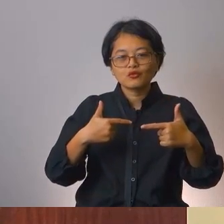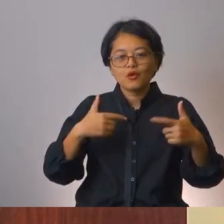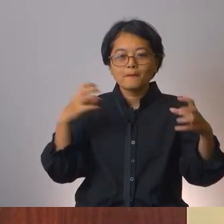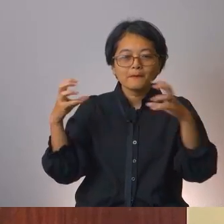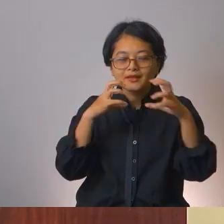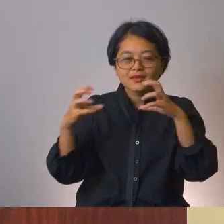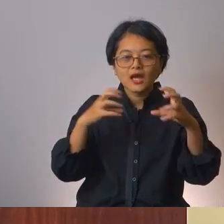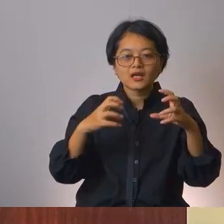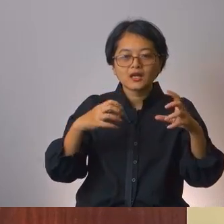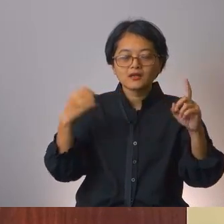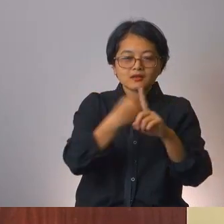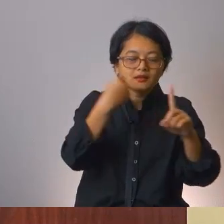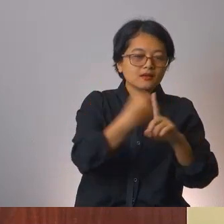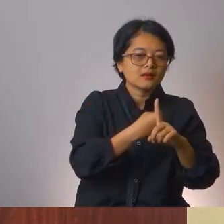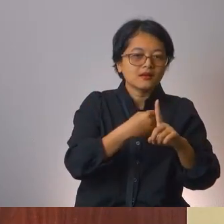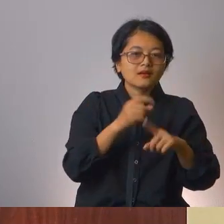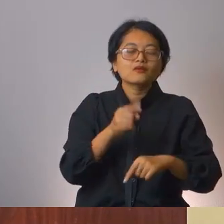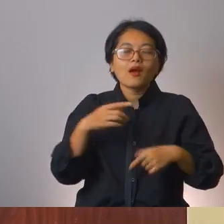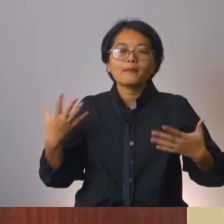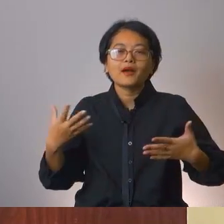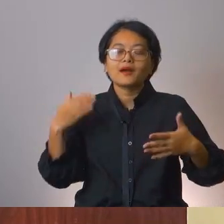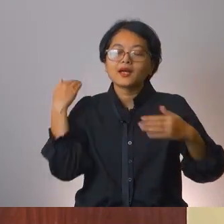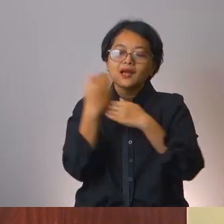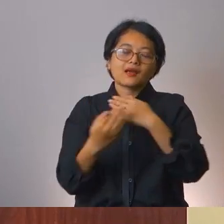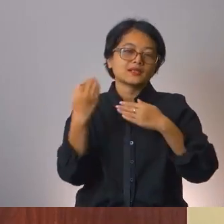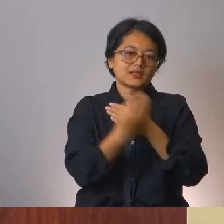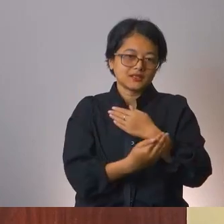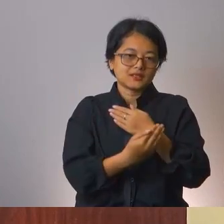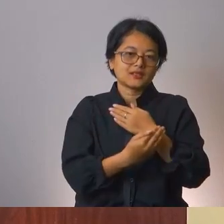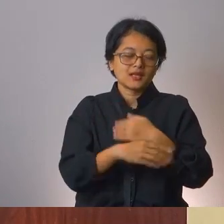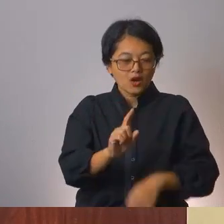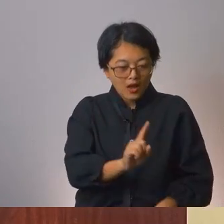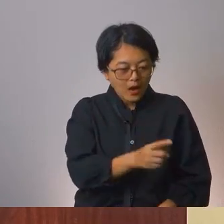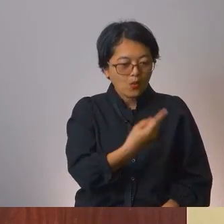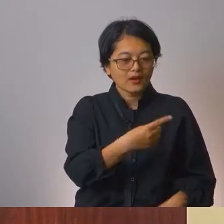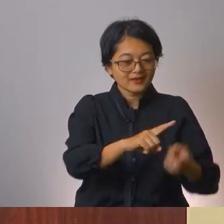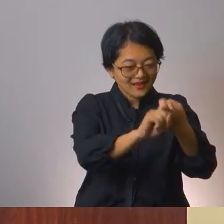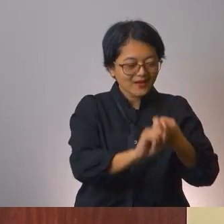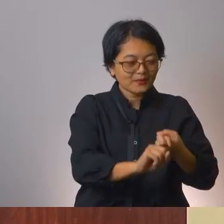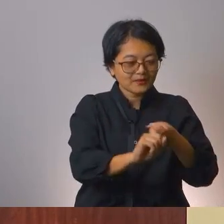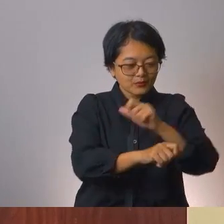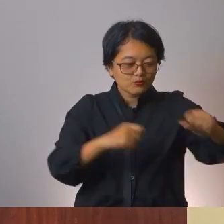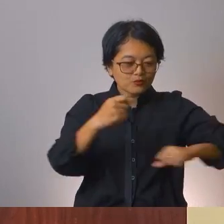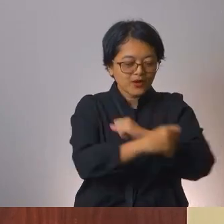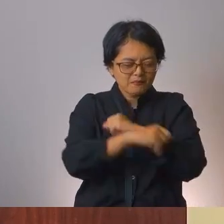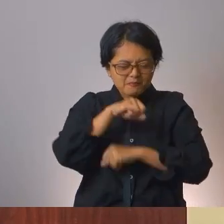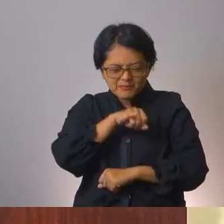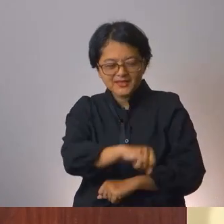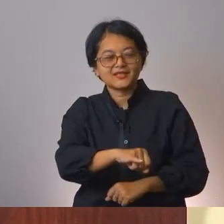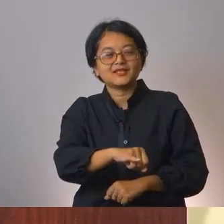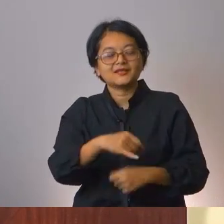obatnya. Jadi tatkala persahabatan berubah menjadi kebencian, maka